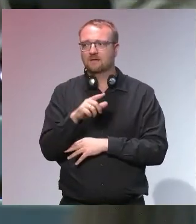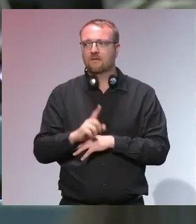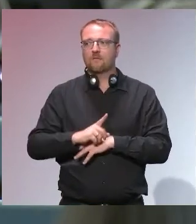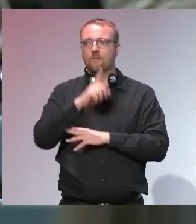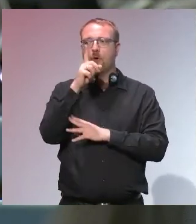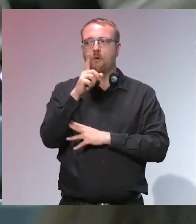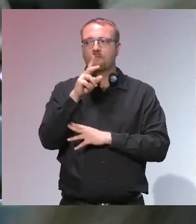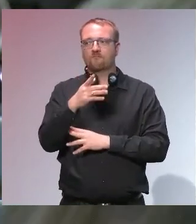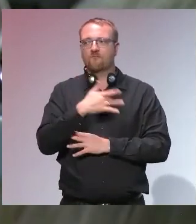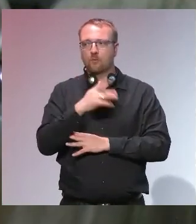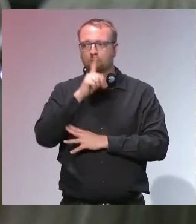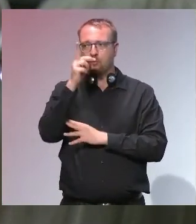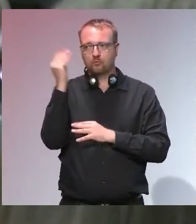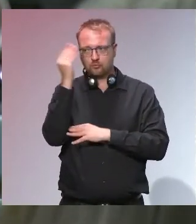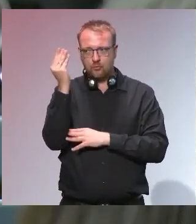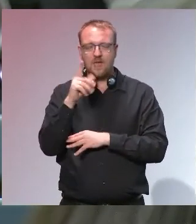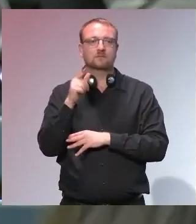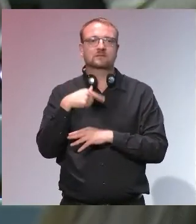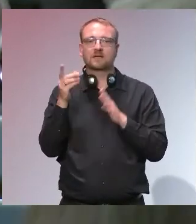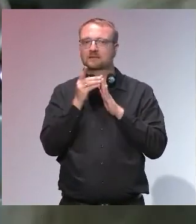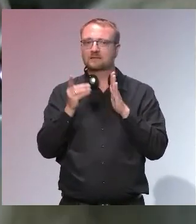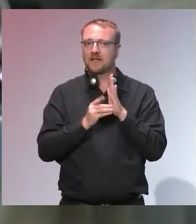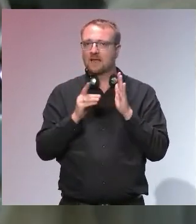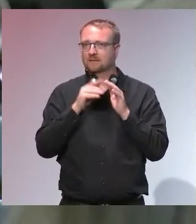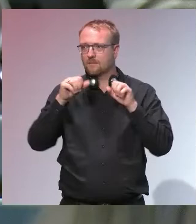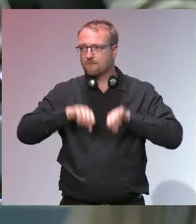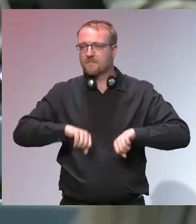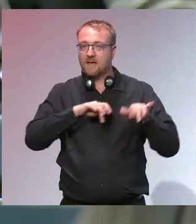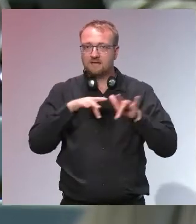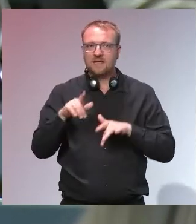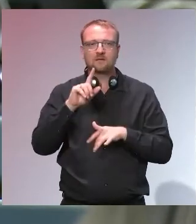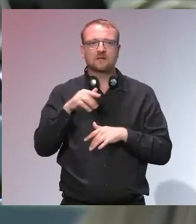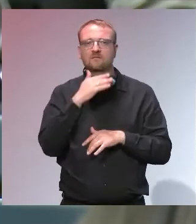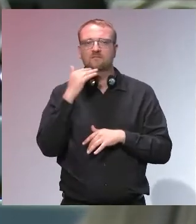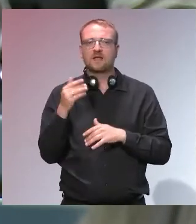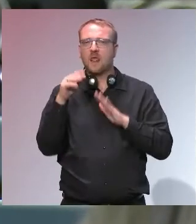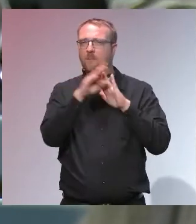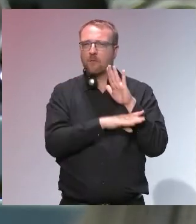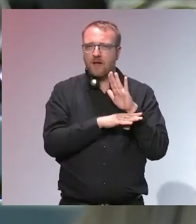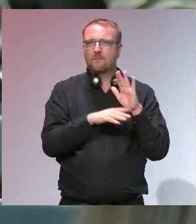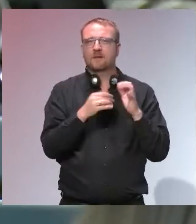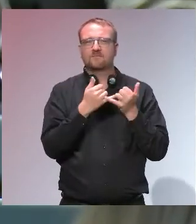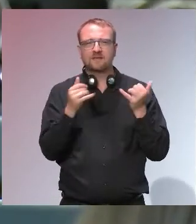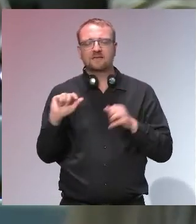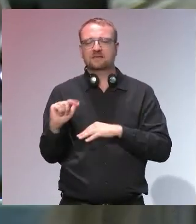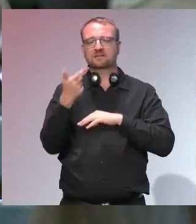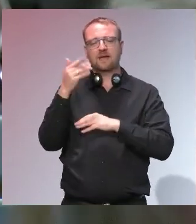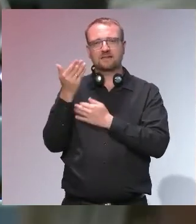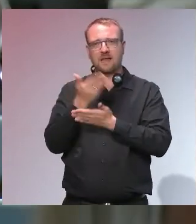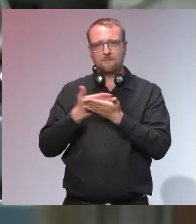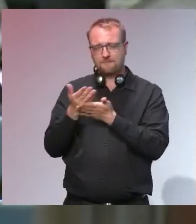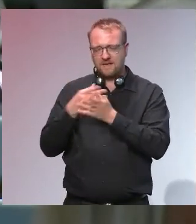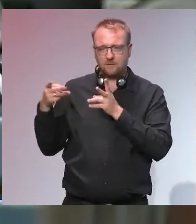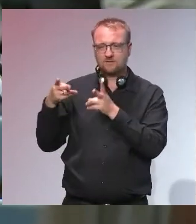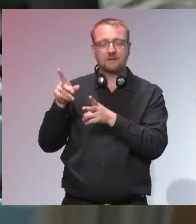Ich arbeite für den Dachverband und wir bieten sehr viele Programme von Gesundheit bis über den zweiten Bildungsweg für